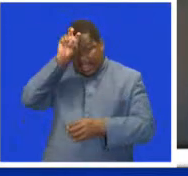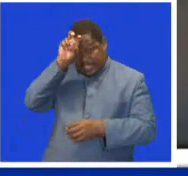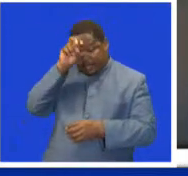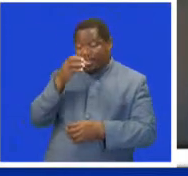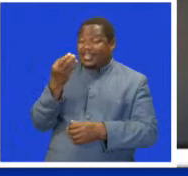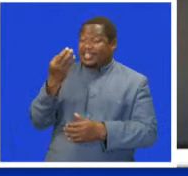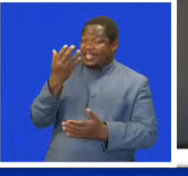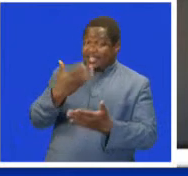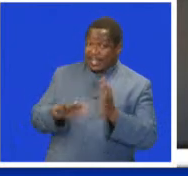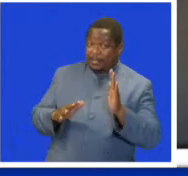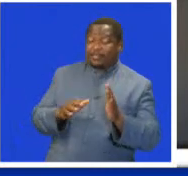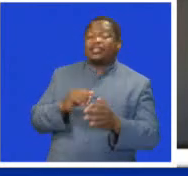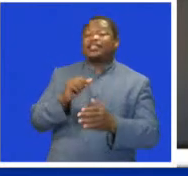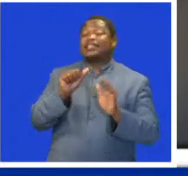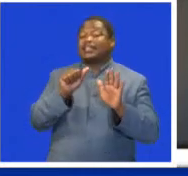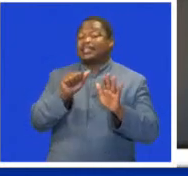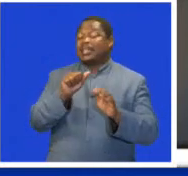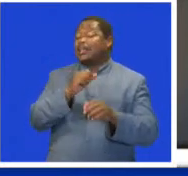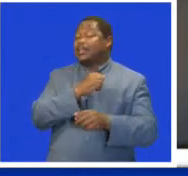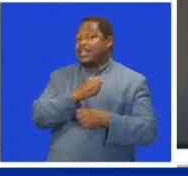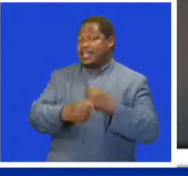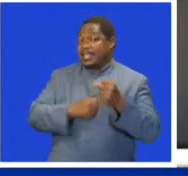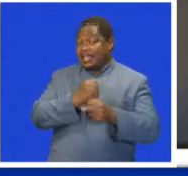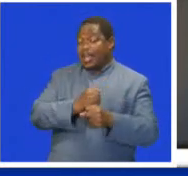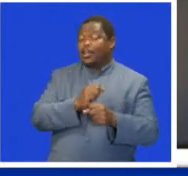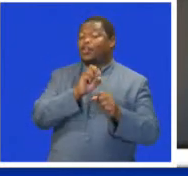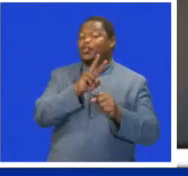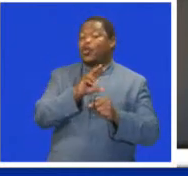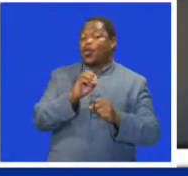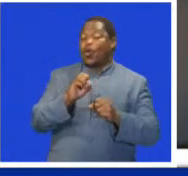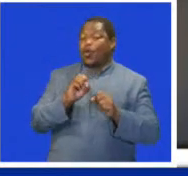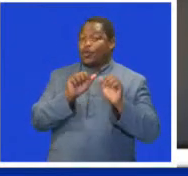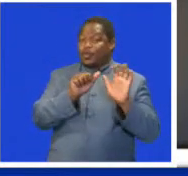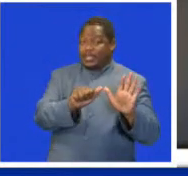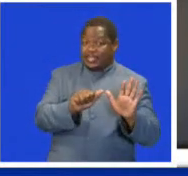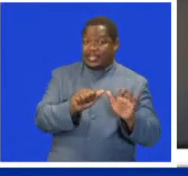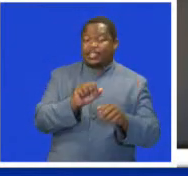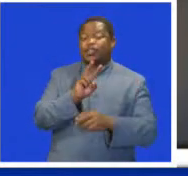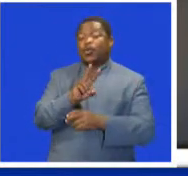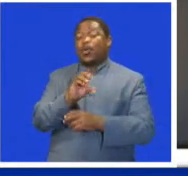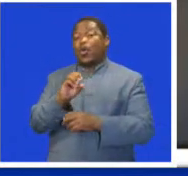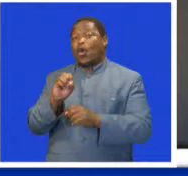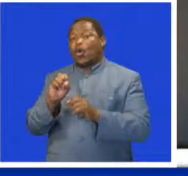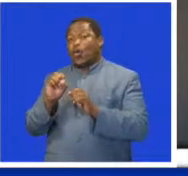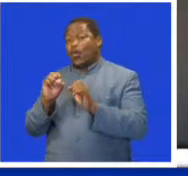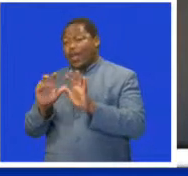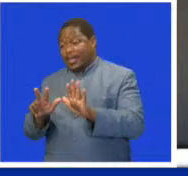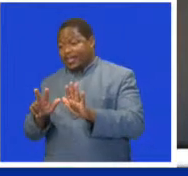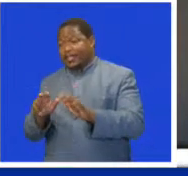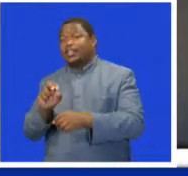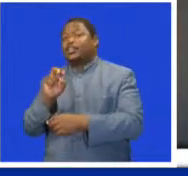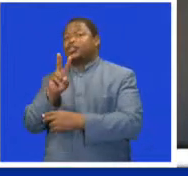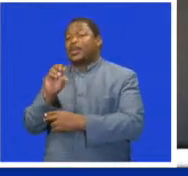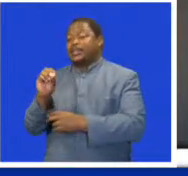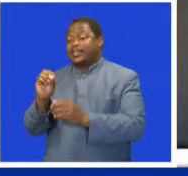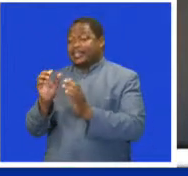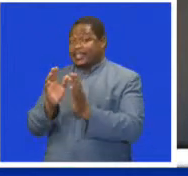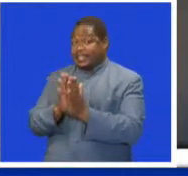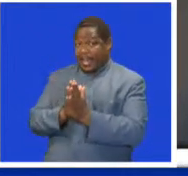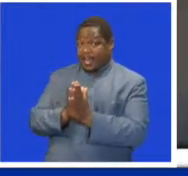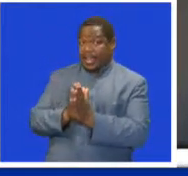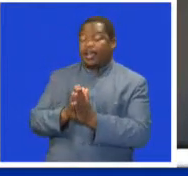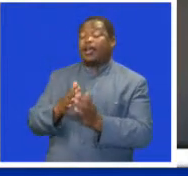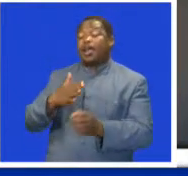eminyakeni wa 2006, 2008 kanye ke na 2010. Le nhlangano beyifisileke ukuthi nakulungile le nkomishi